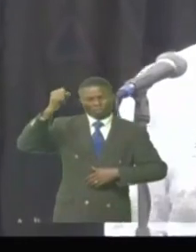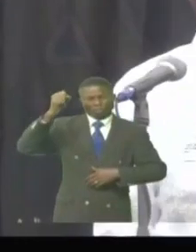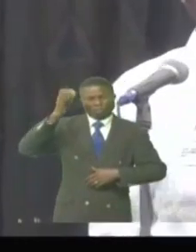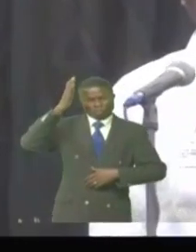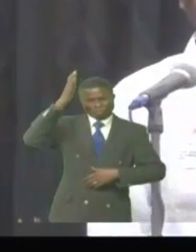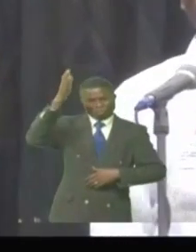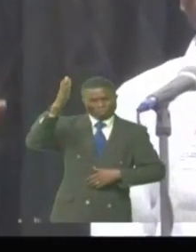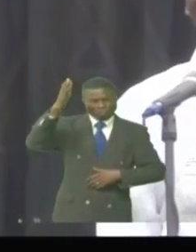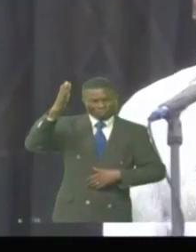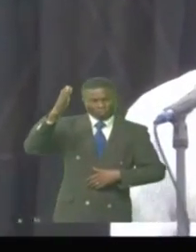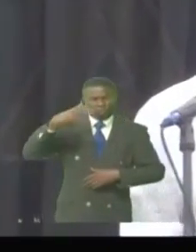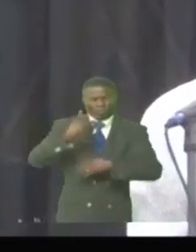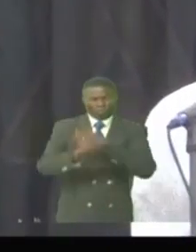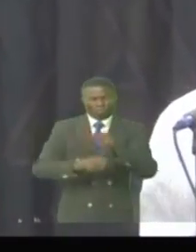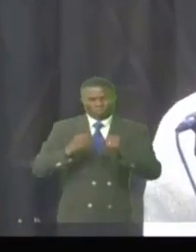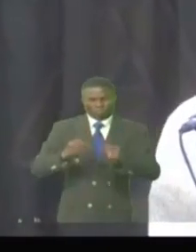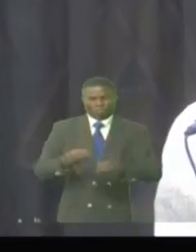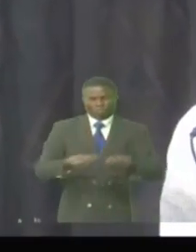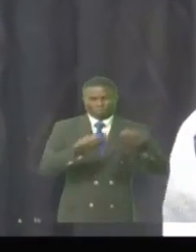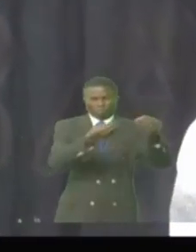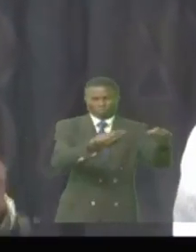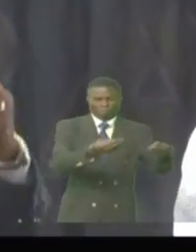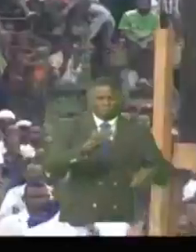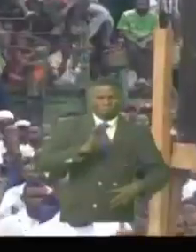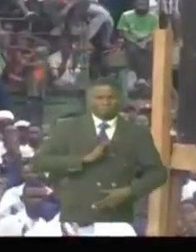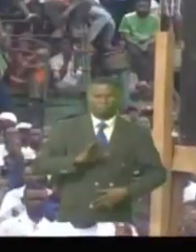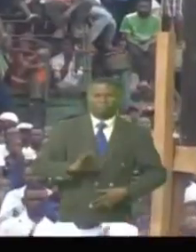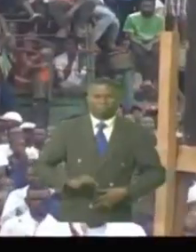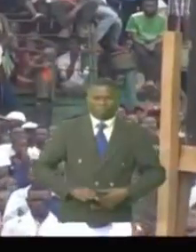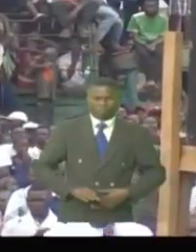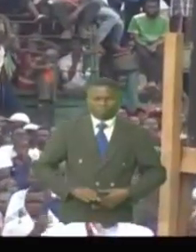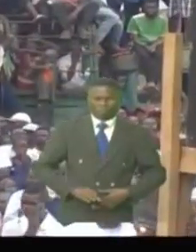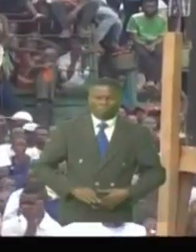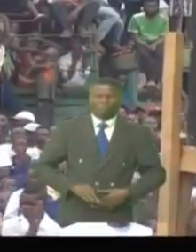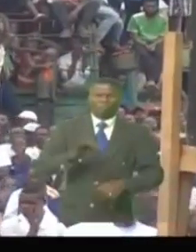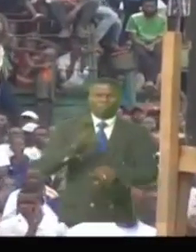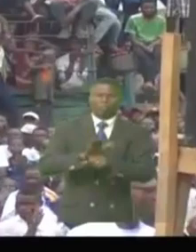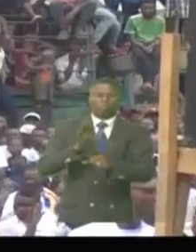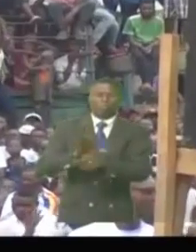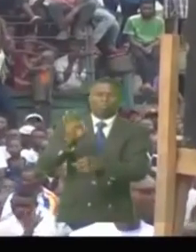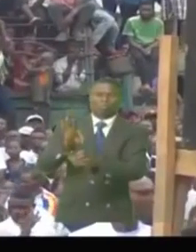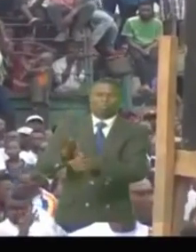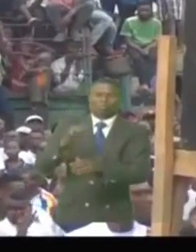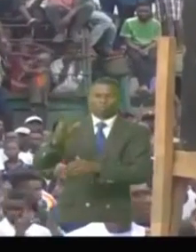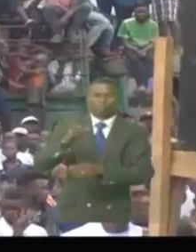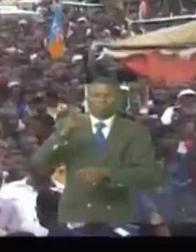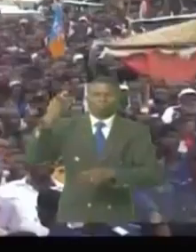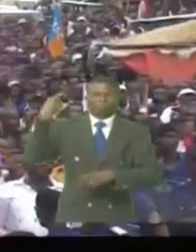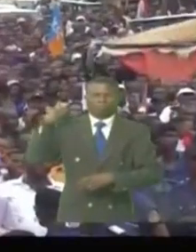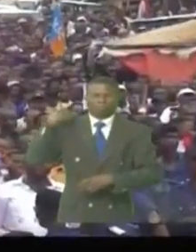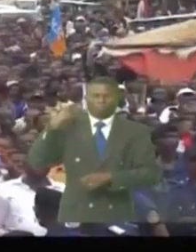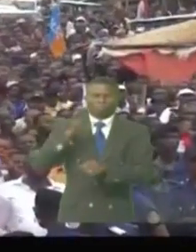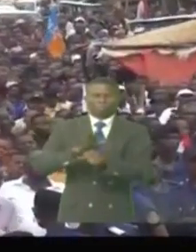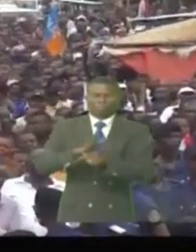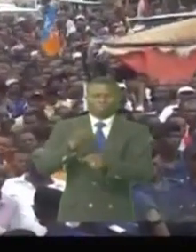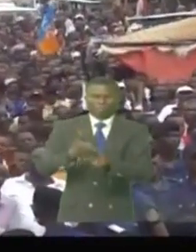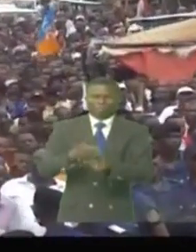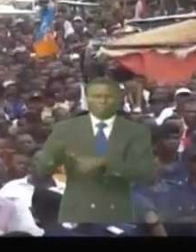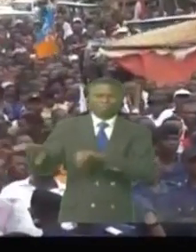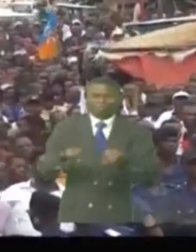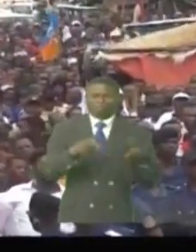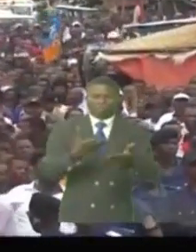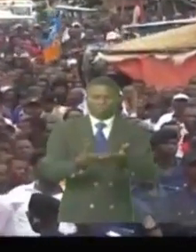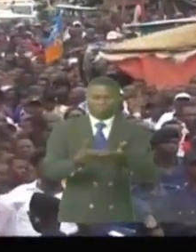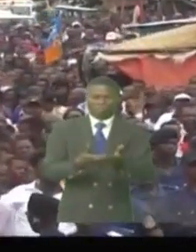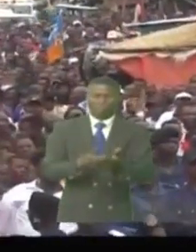en mouillant les maillots pour accorder à Félix Antoine Tshisekedi Tshilombo la majorité parlementaire. Ici est de noter que cette manifestation a